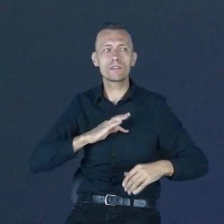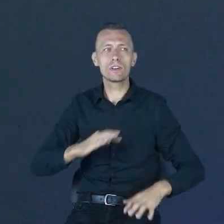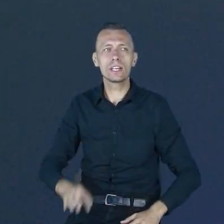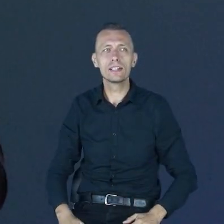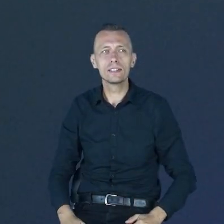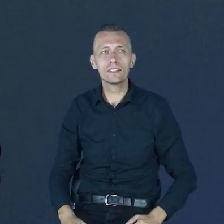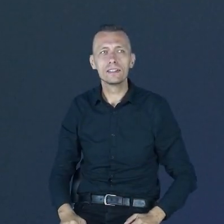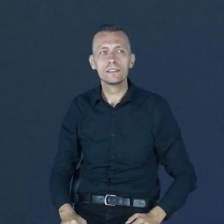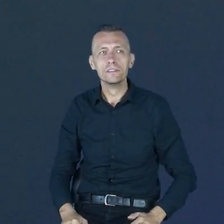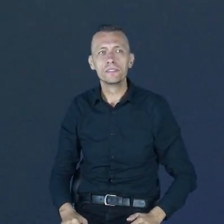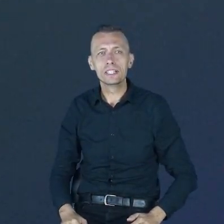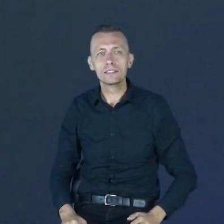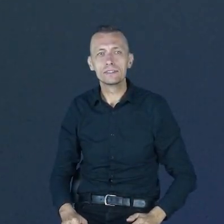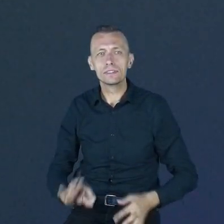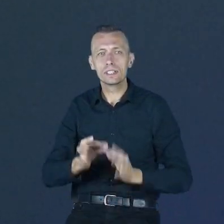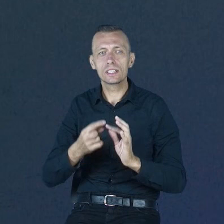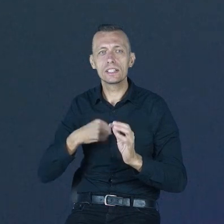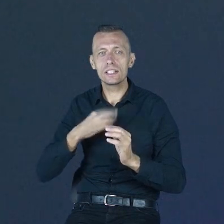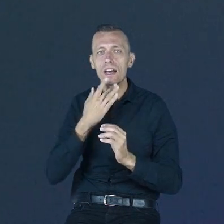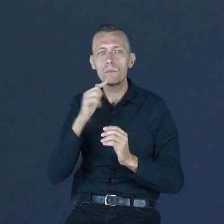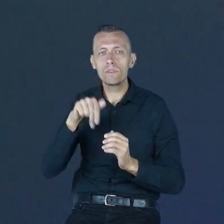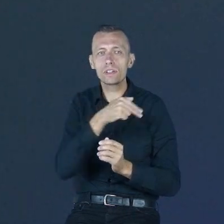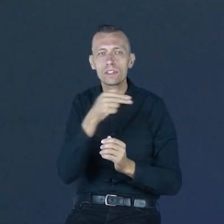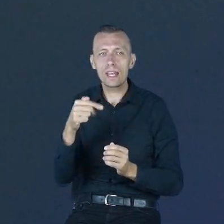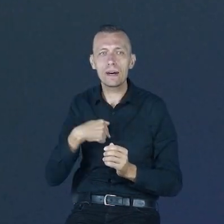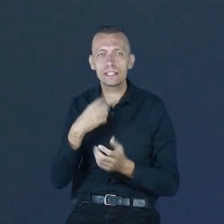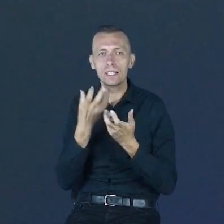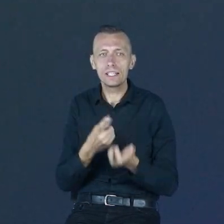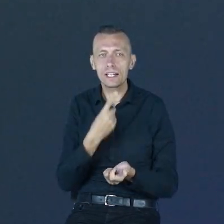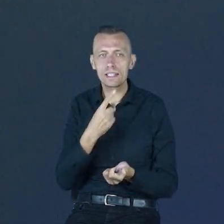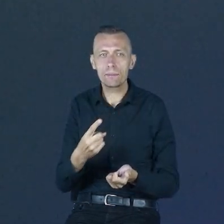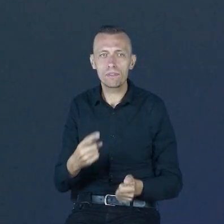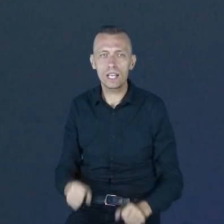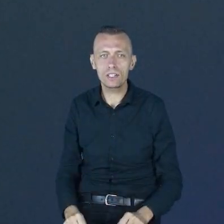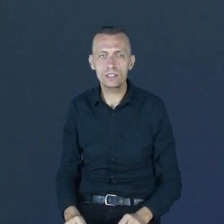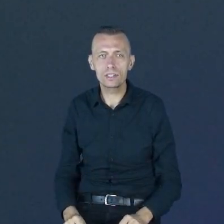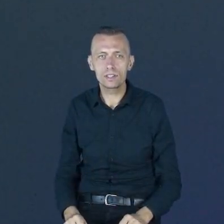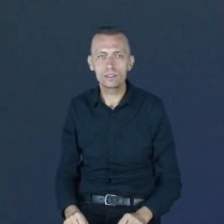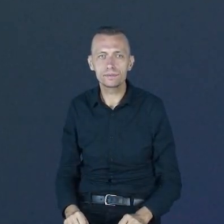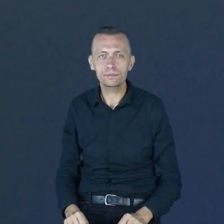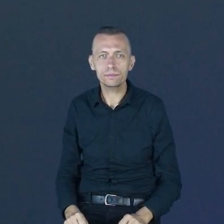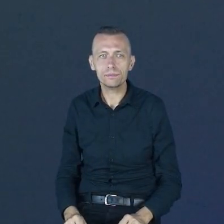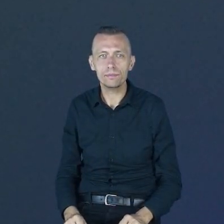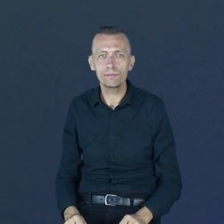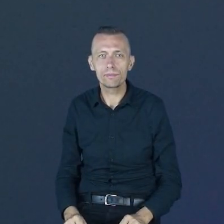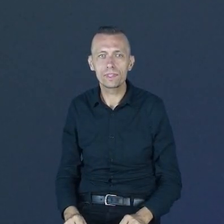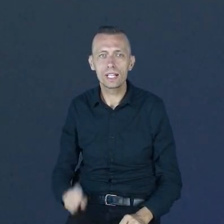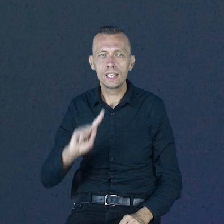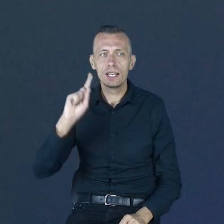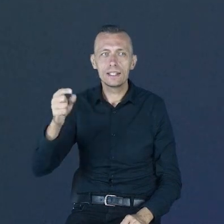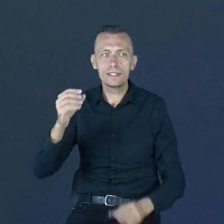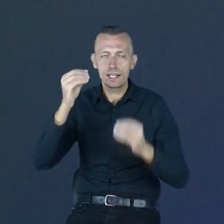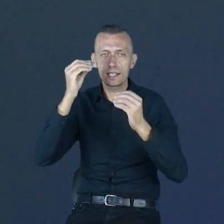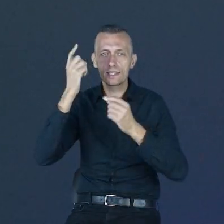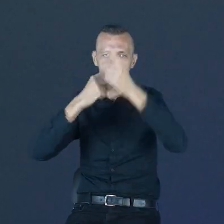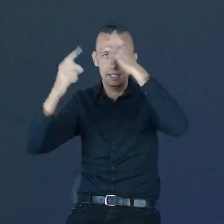gdy mówię o tym, to teraz chcę powiedzieć, że dążę do tego punktu, w którym będę chciał